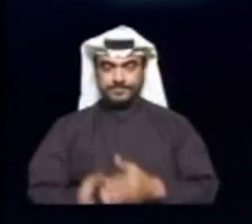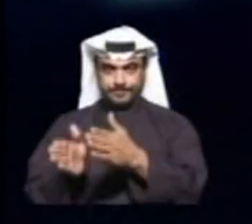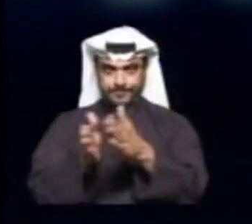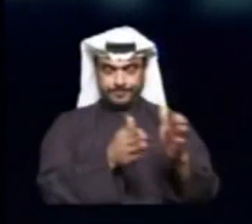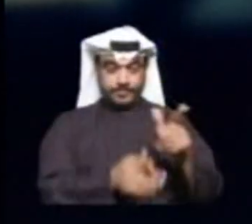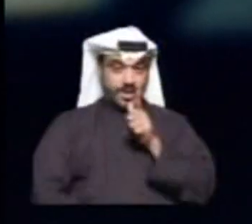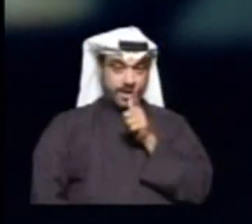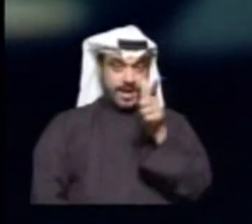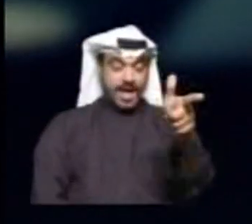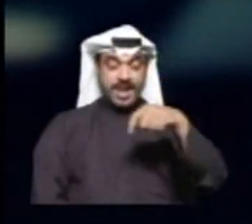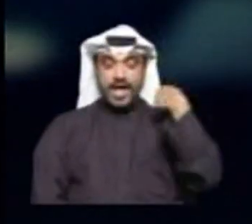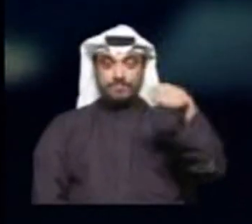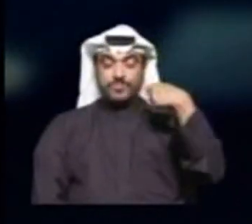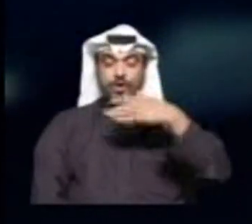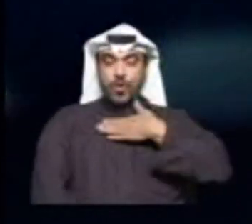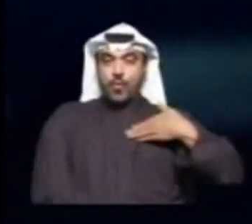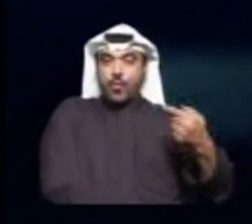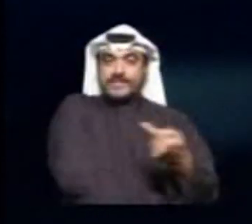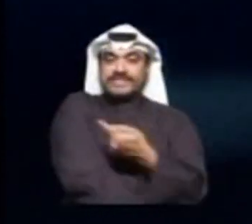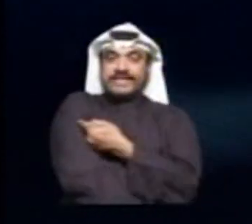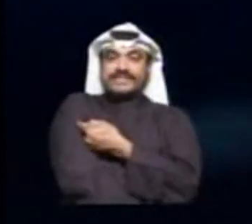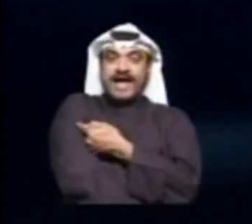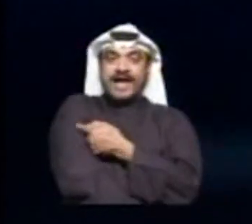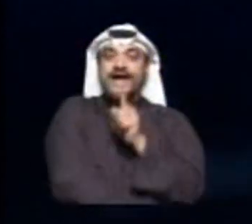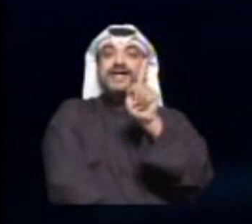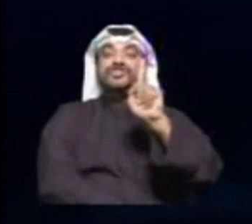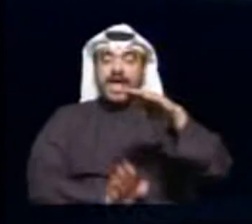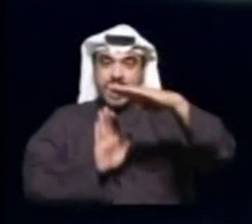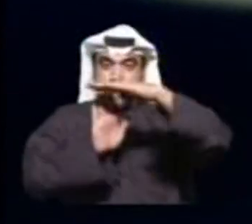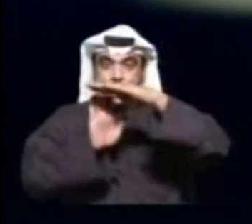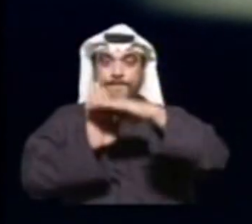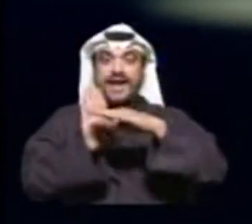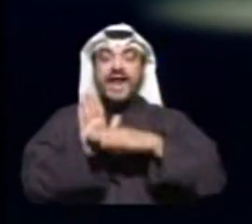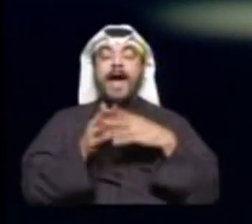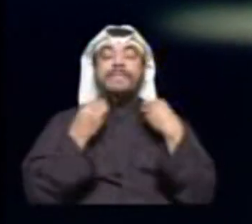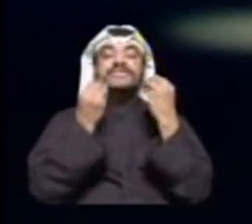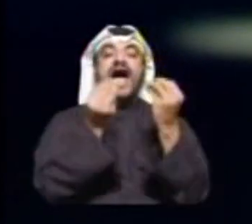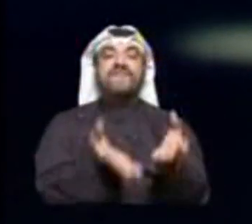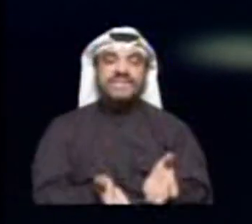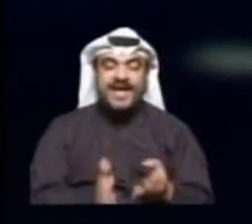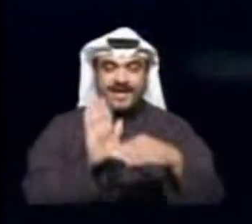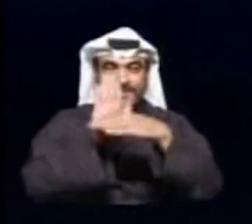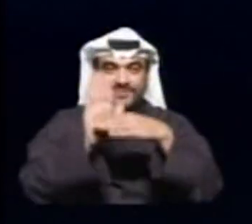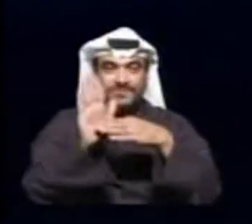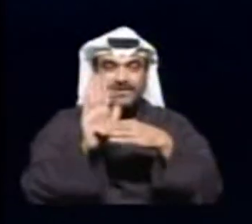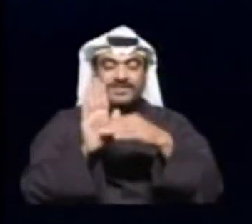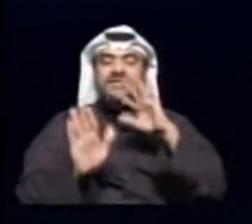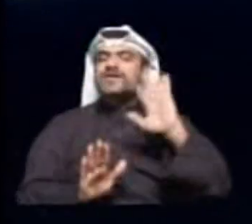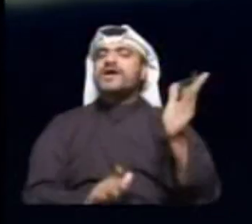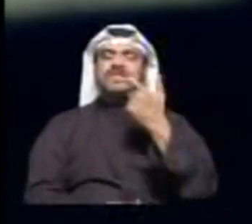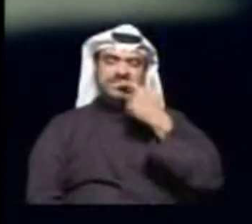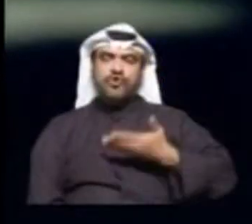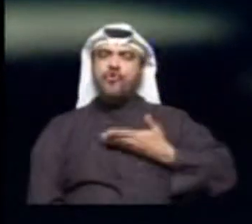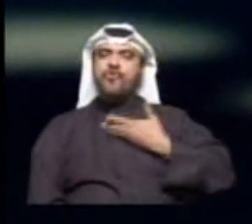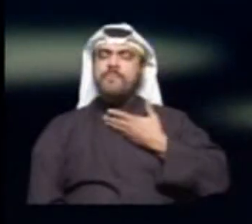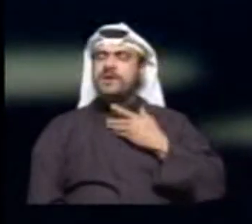أكد وزير الصحة الشيخ الدكتور باسل الصباح أن برنامج عافية يشمل جميع الفئات العمرية للمتقاعدين،